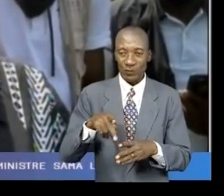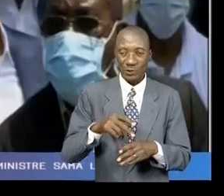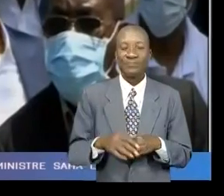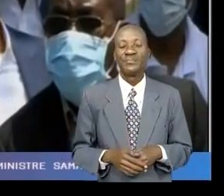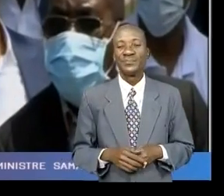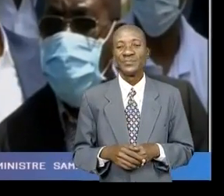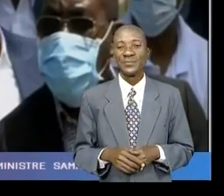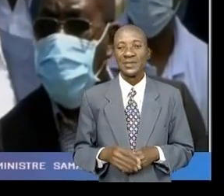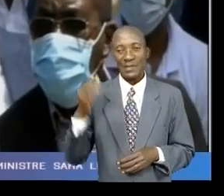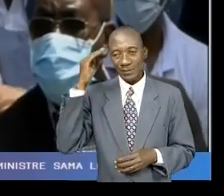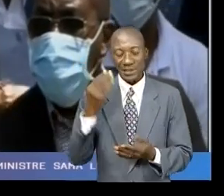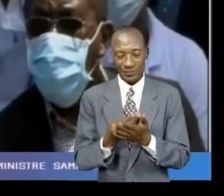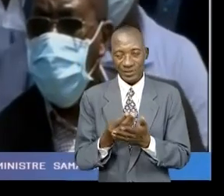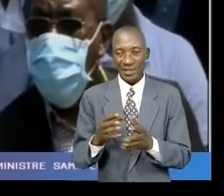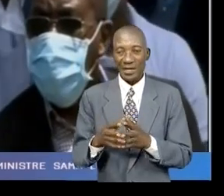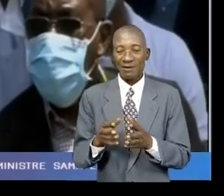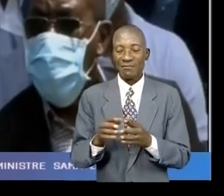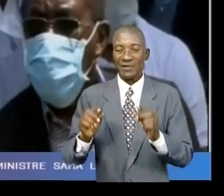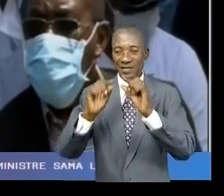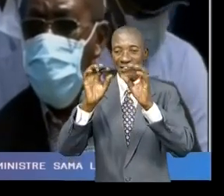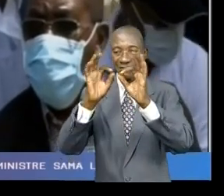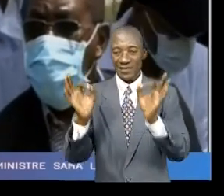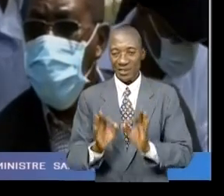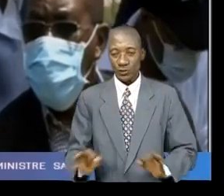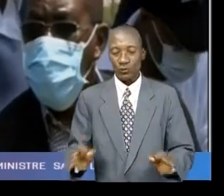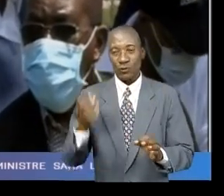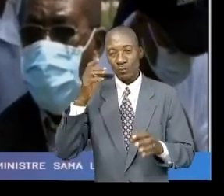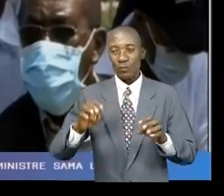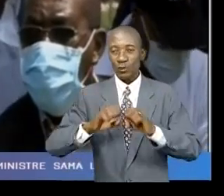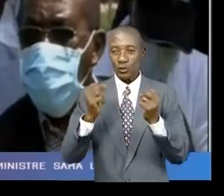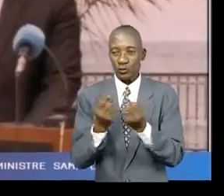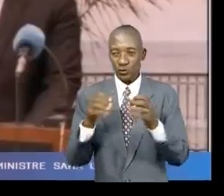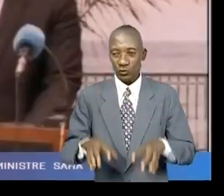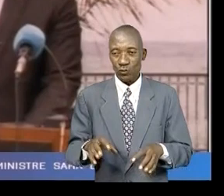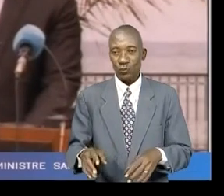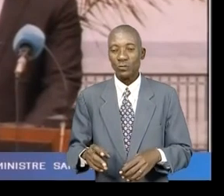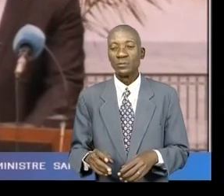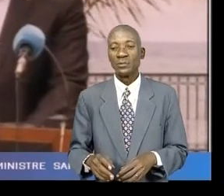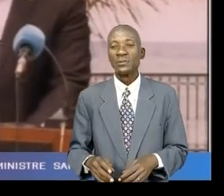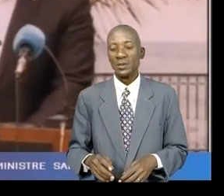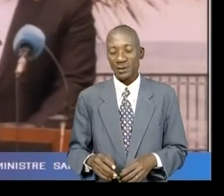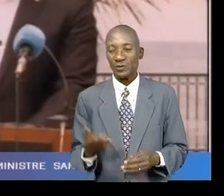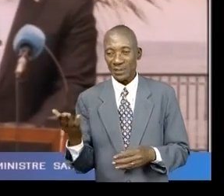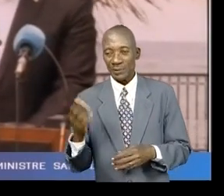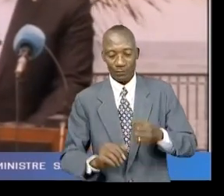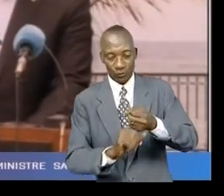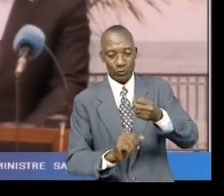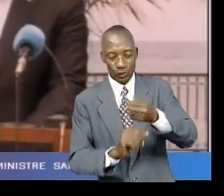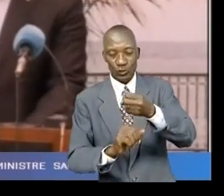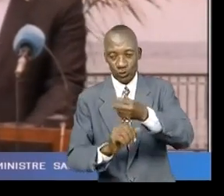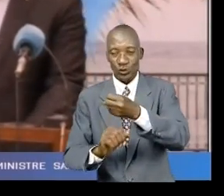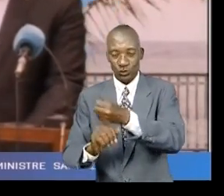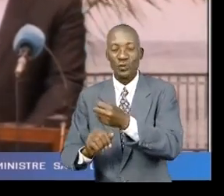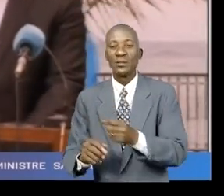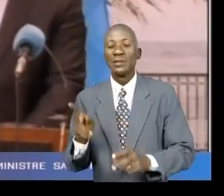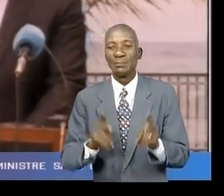des entreprises du Congo, ont été invités à prendre des mesures pour soutenir les commerces détruits par cette catastrophe. La santé étant